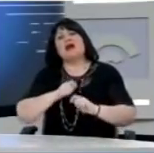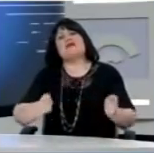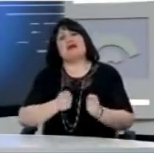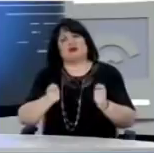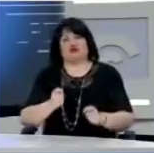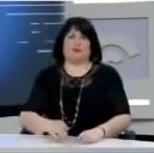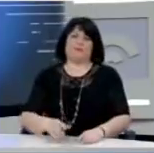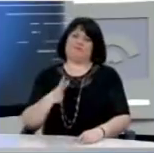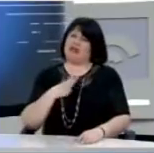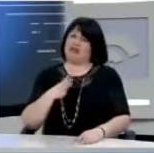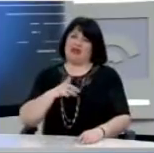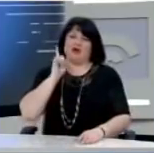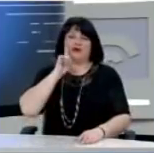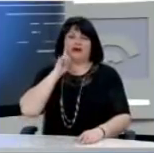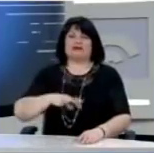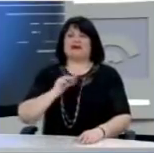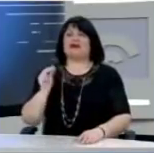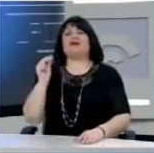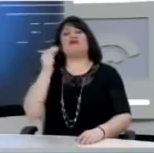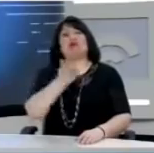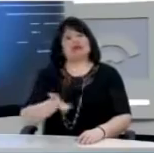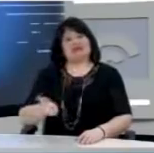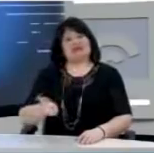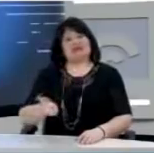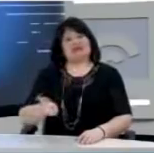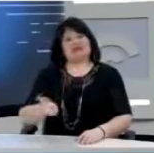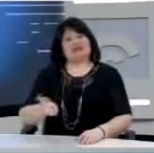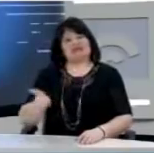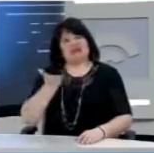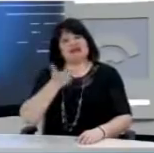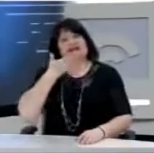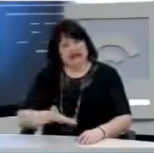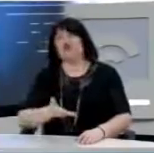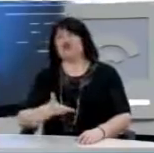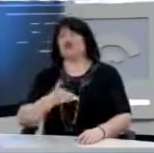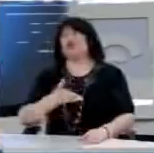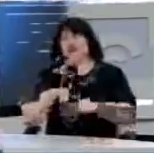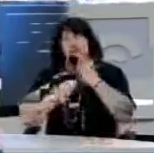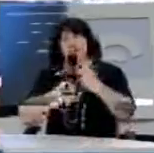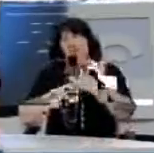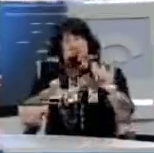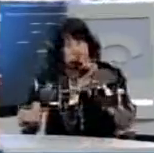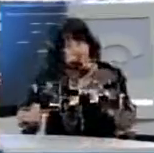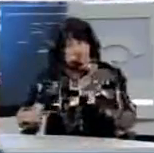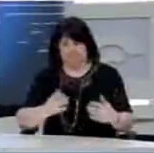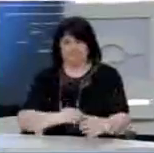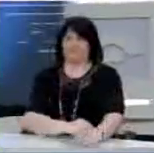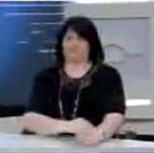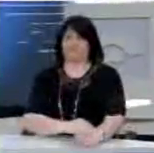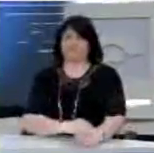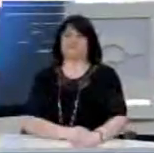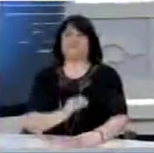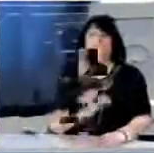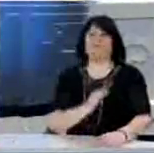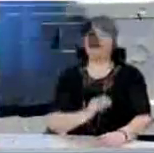Θέλω λοιπόν κυρίες και κύριοι συνάδελφοι να κλείσω το εξής. Η Ελλάδα